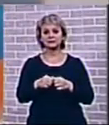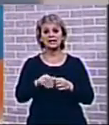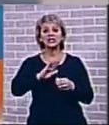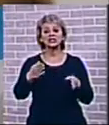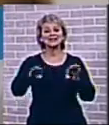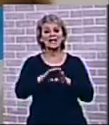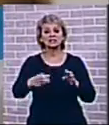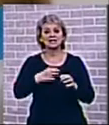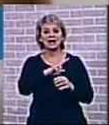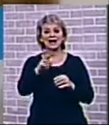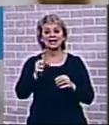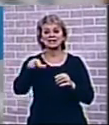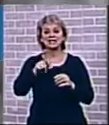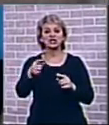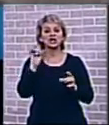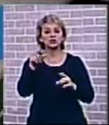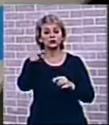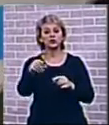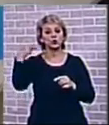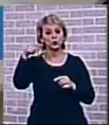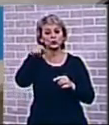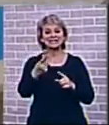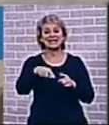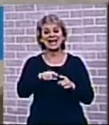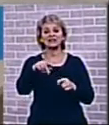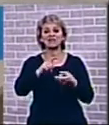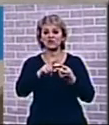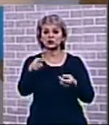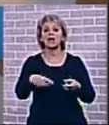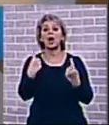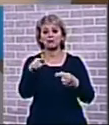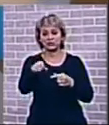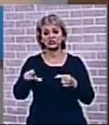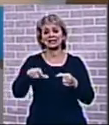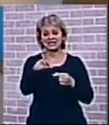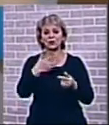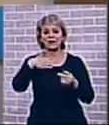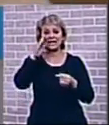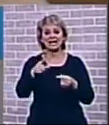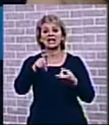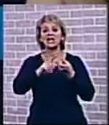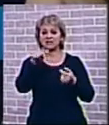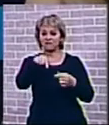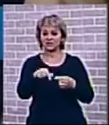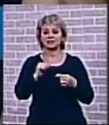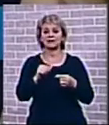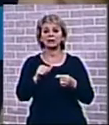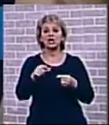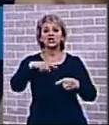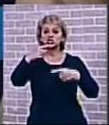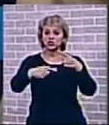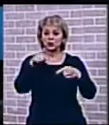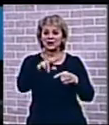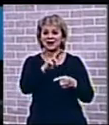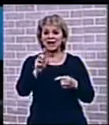Не так страшен коксаки, как звучит из Турции. Этот вирус вполне обычная для донского лета энтеровирусная инфекция.